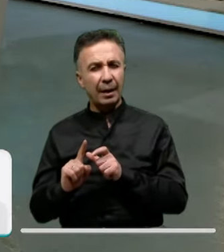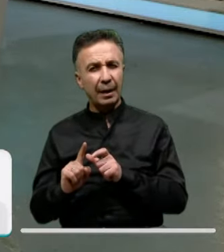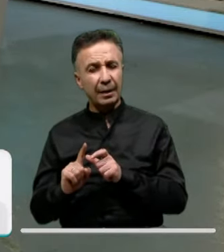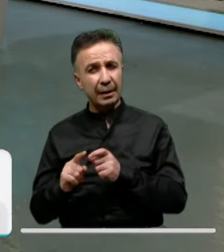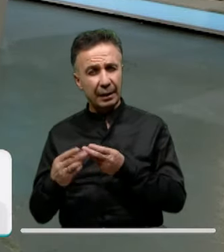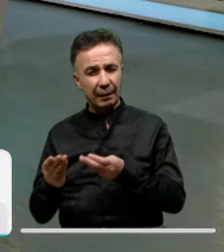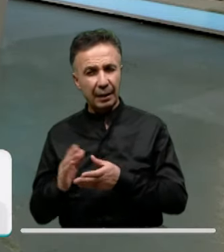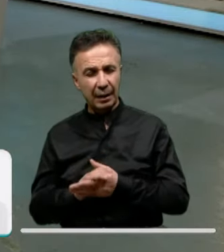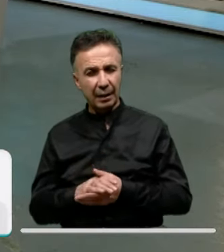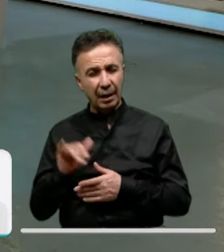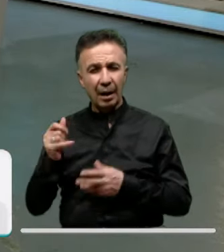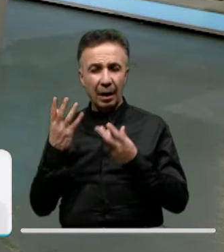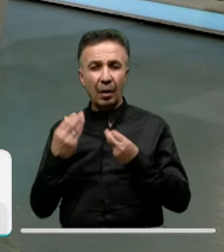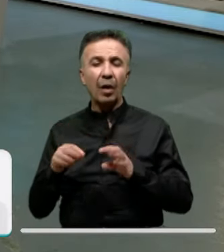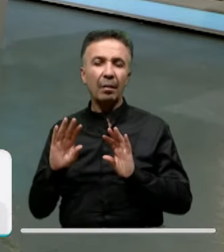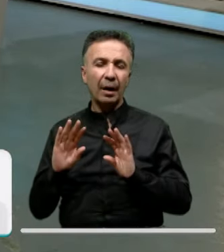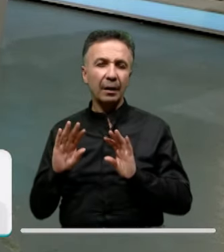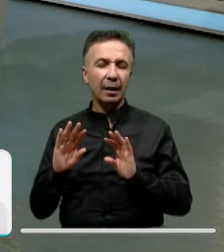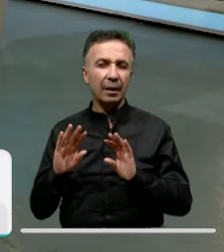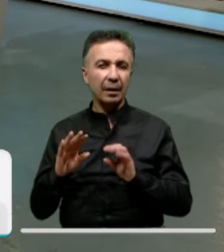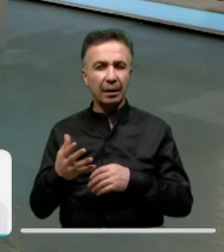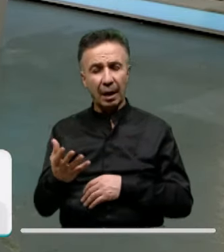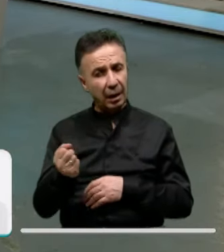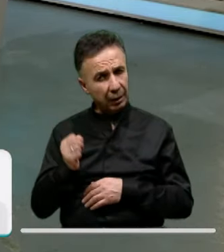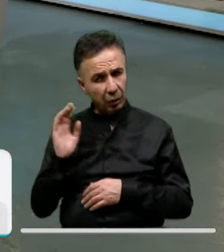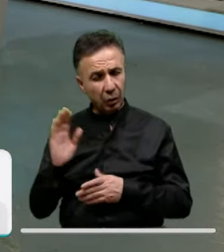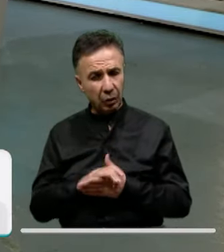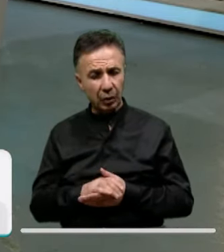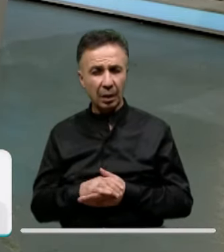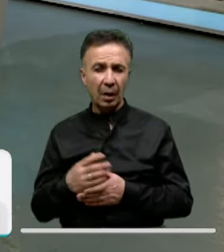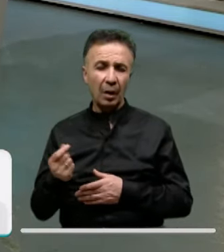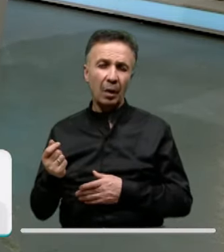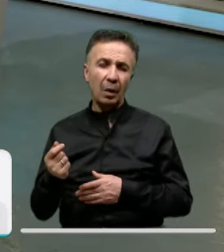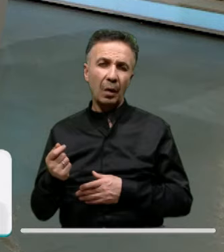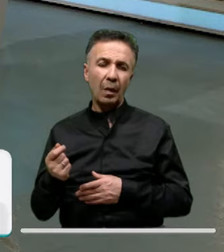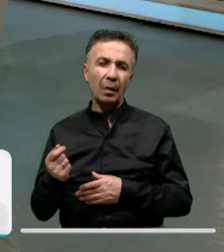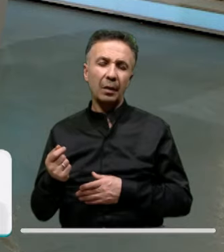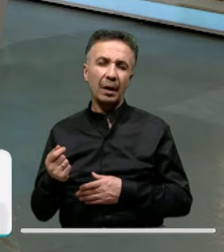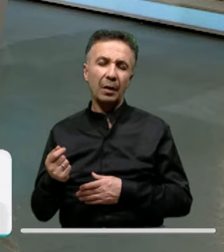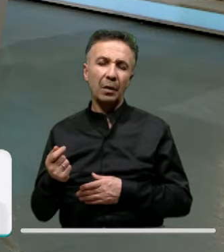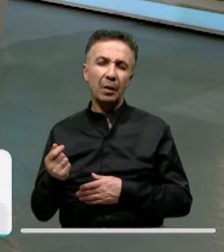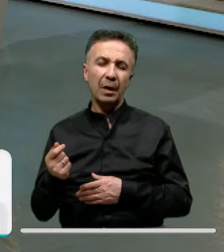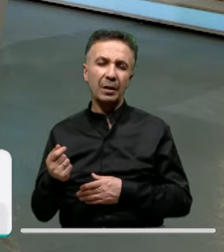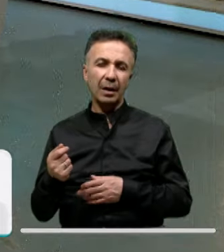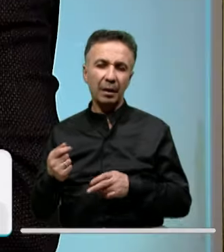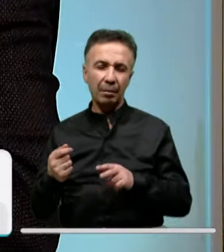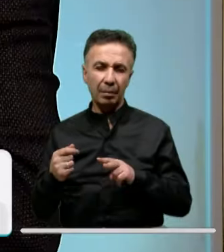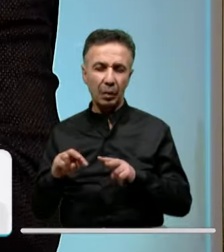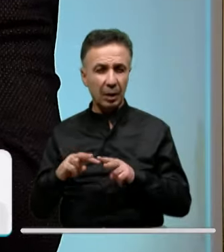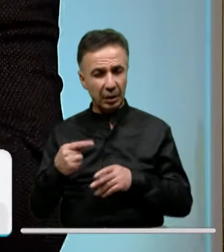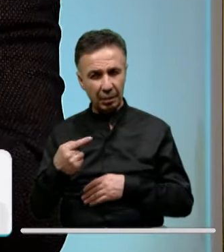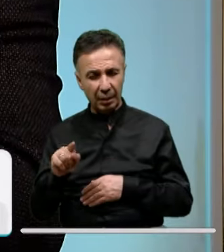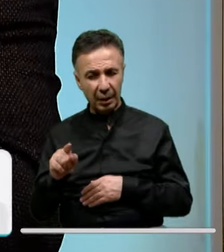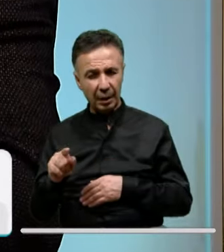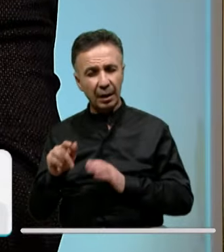yani onun olmayan, hakkı olmayanlar da aldı götürdüyse ne olabilir? Ödenecek mehirden onlar mahsulleşilebilir. Yani onlar düşülebilir.